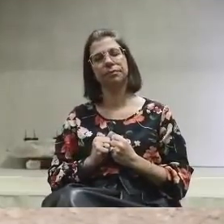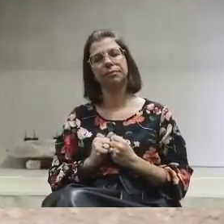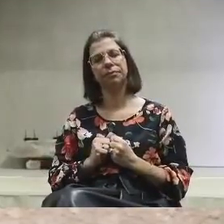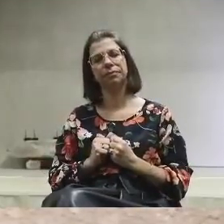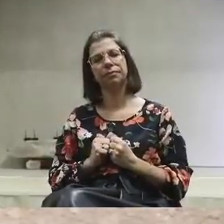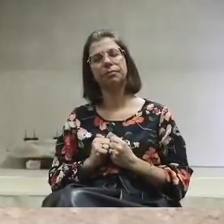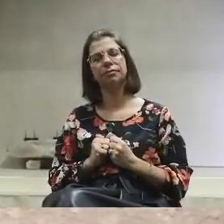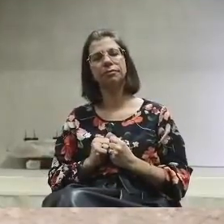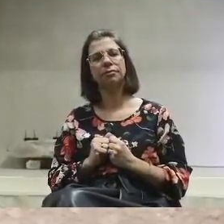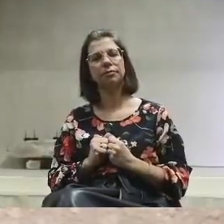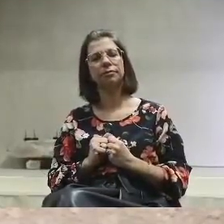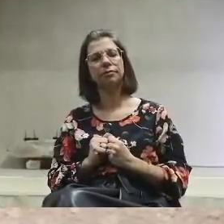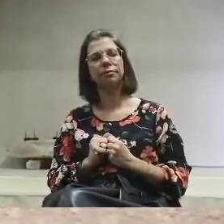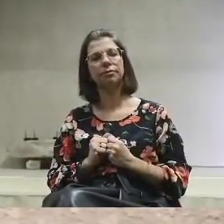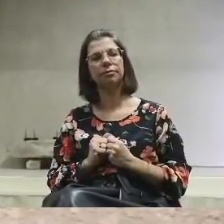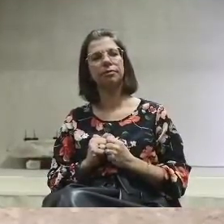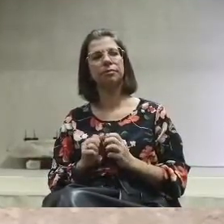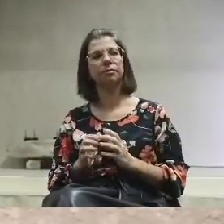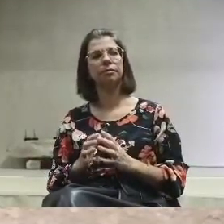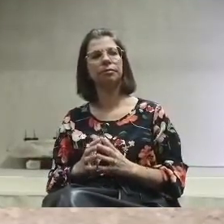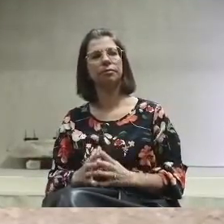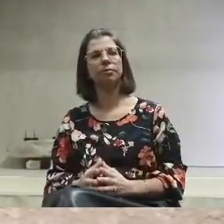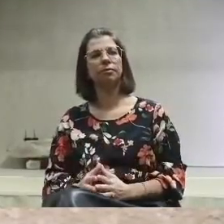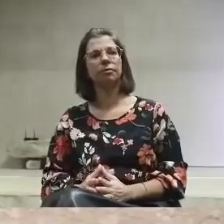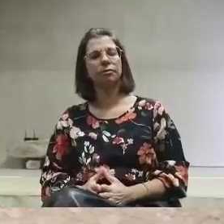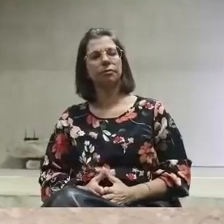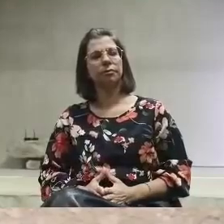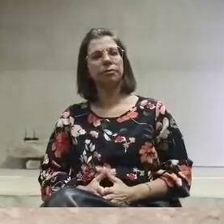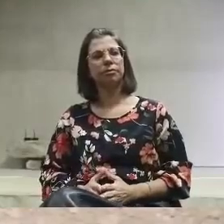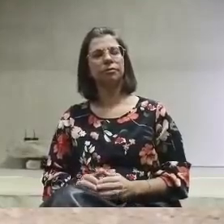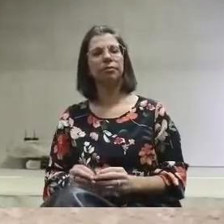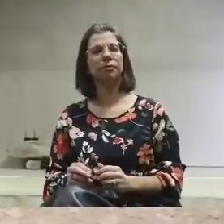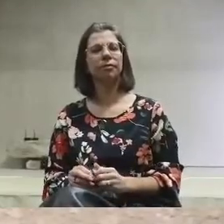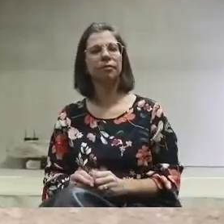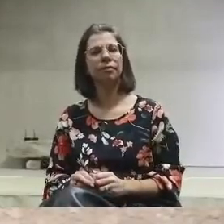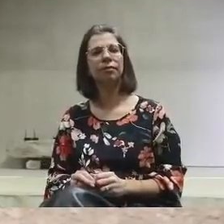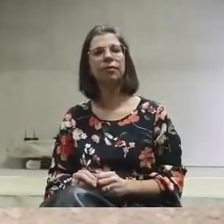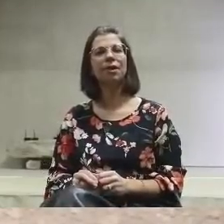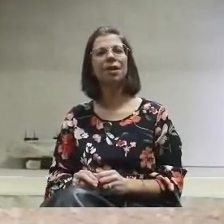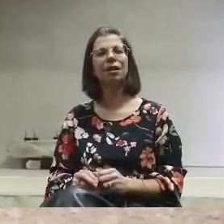d'entendre l'évangile. Et c'est vrai que le cœur de cet évangile, c'est un